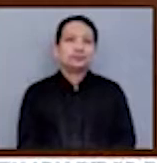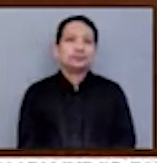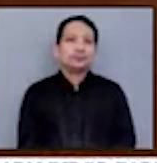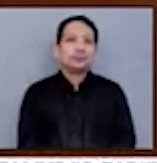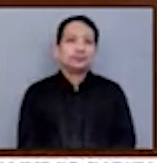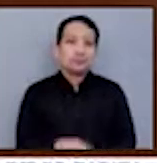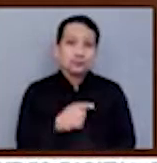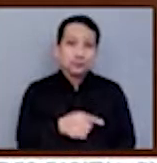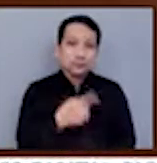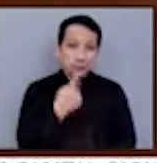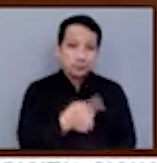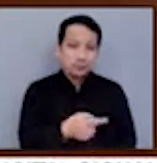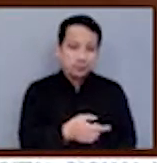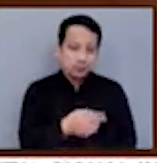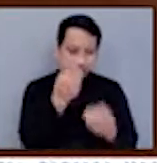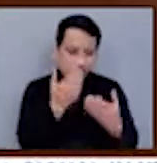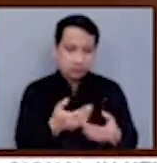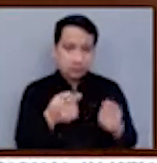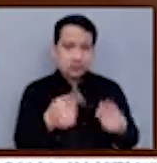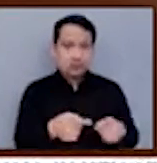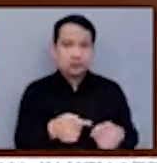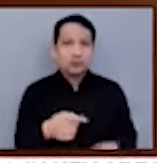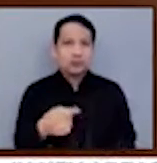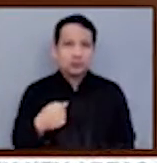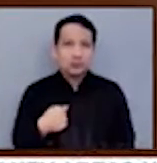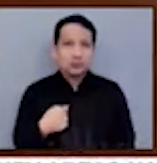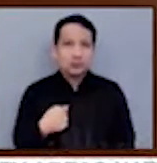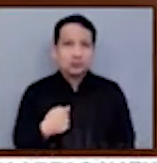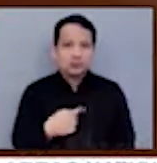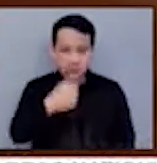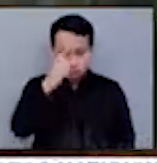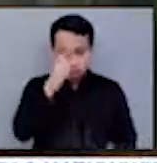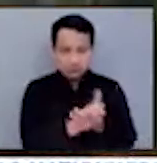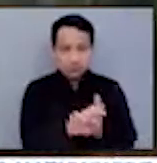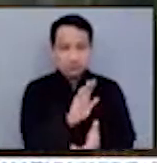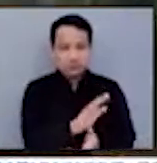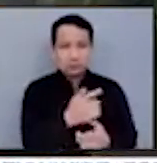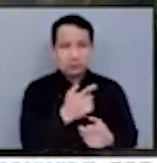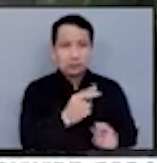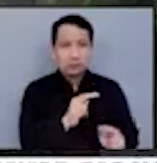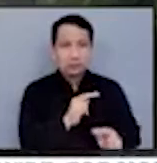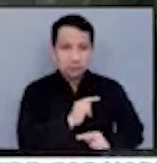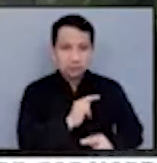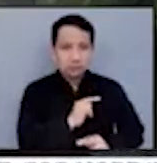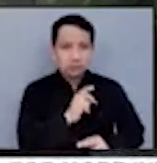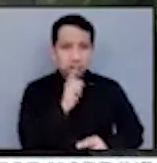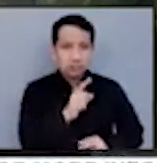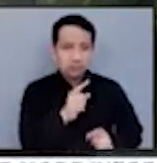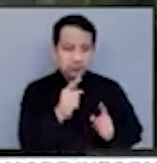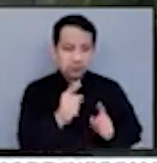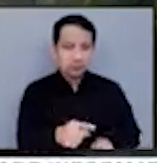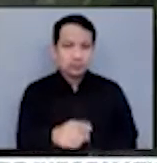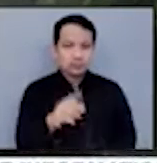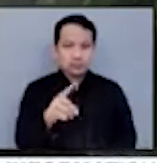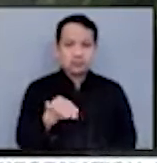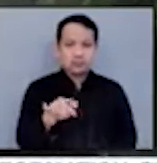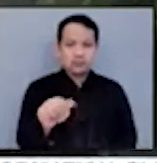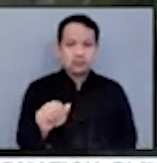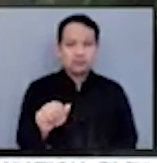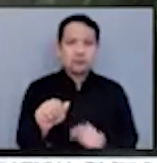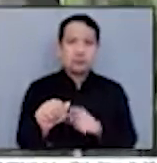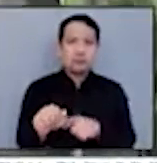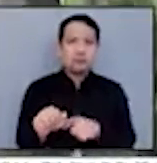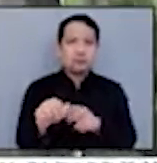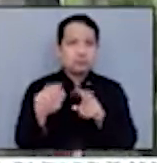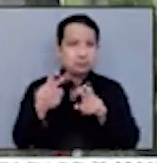say happened, I can only believe that is what happened. Una na rin sinabi ng Foreign Affairs Department na bubusisiin nila